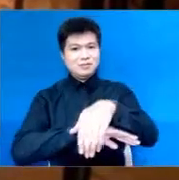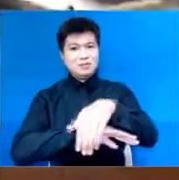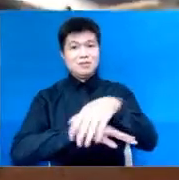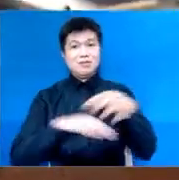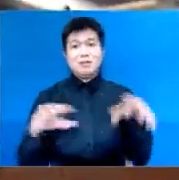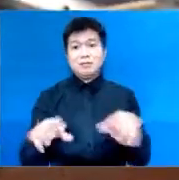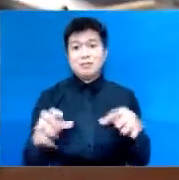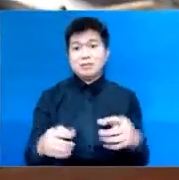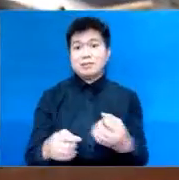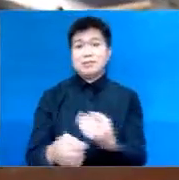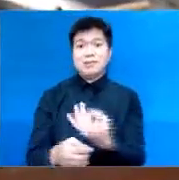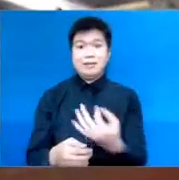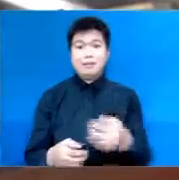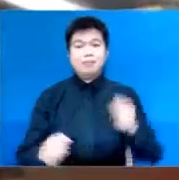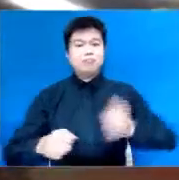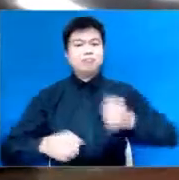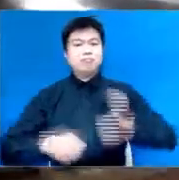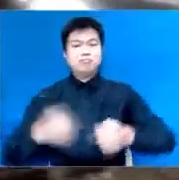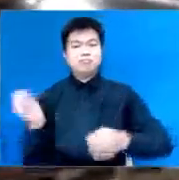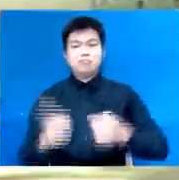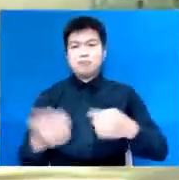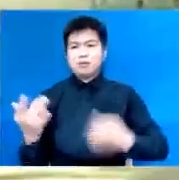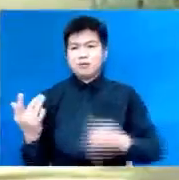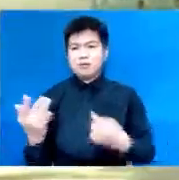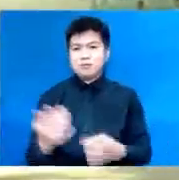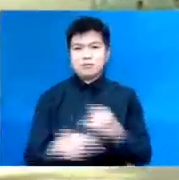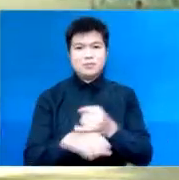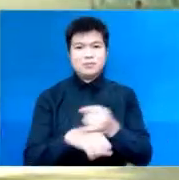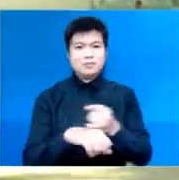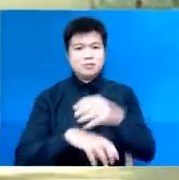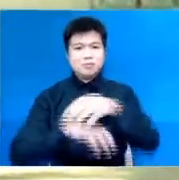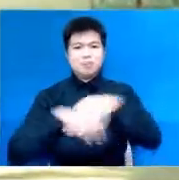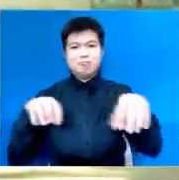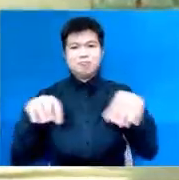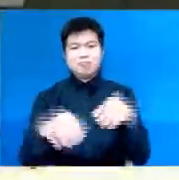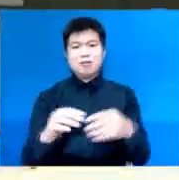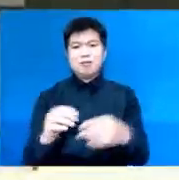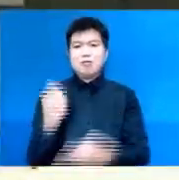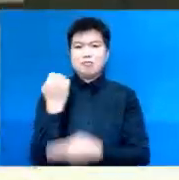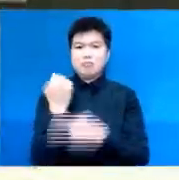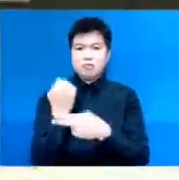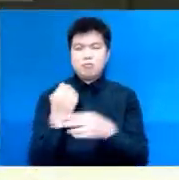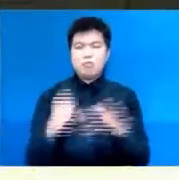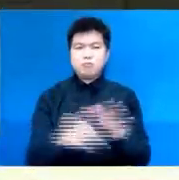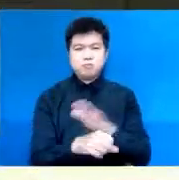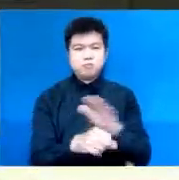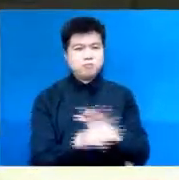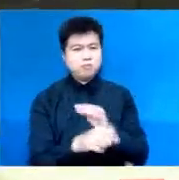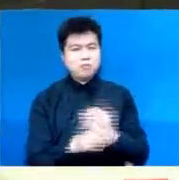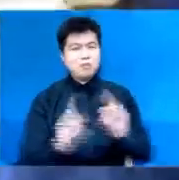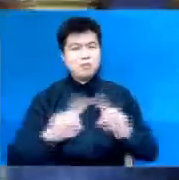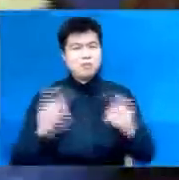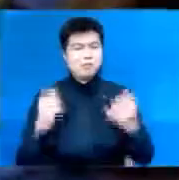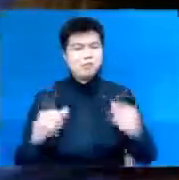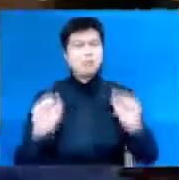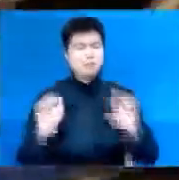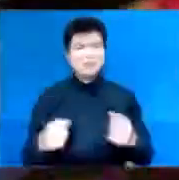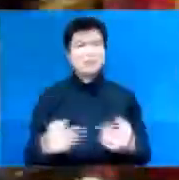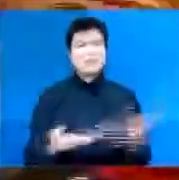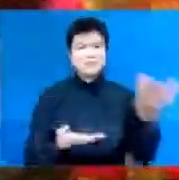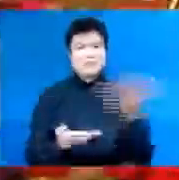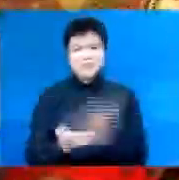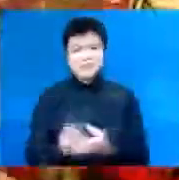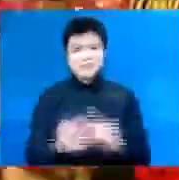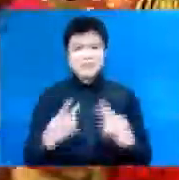tutugtog sa iba't ibang parte ng isla. Ang mga hotel din dito halos punuan na, pero Gretchen, pwede ka pang pumunta, may espasyo pa rin sa mga balak mong